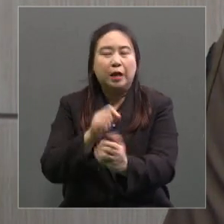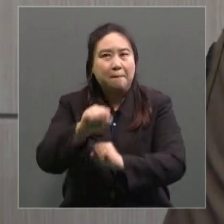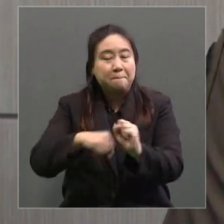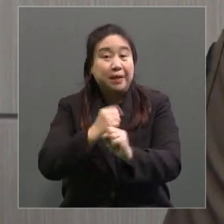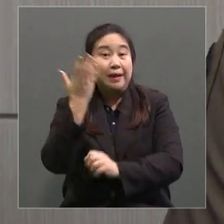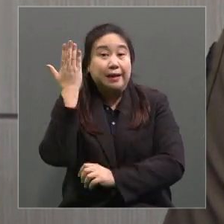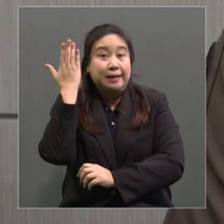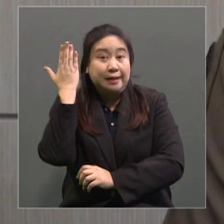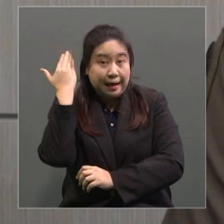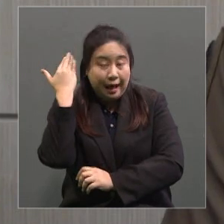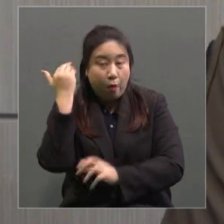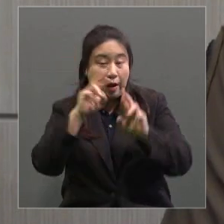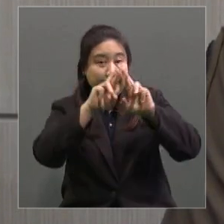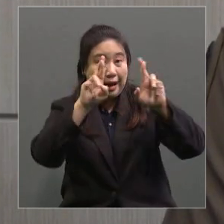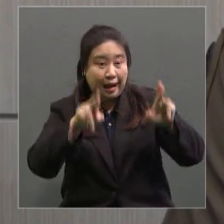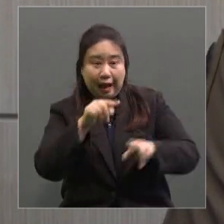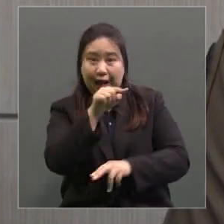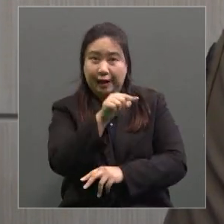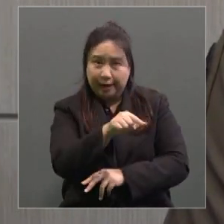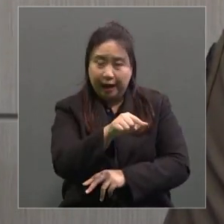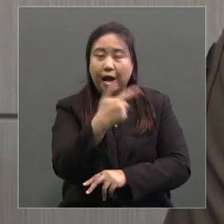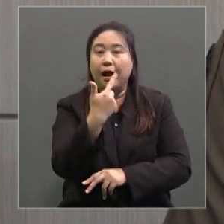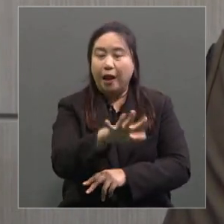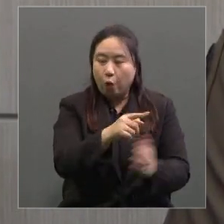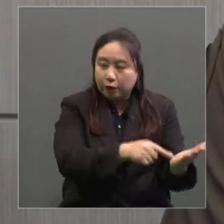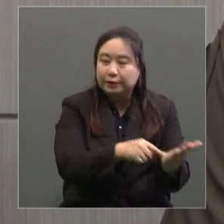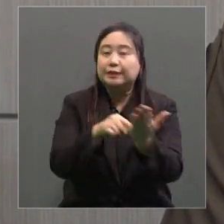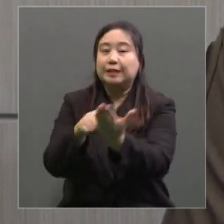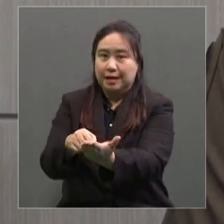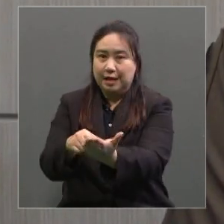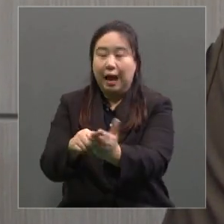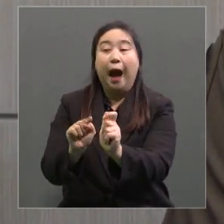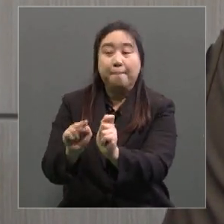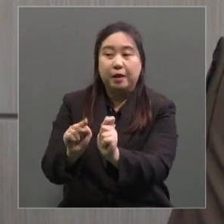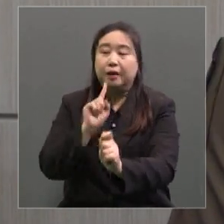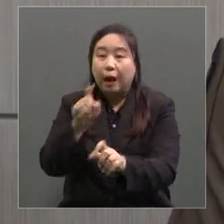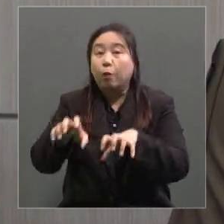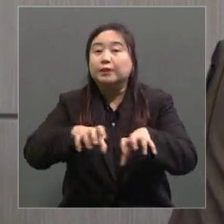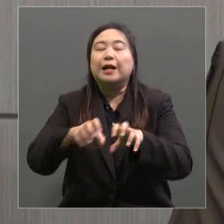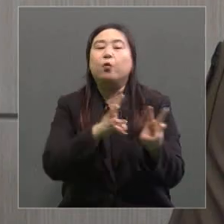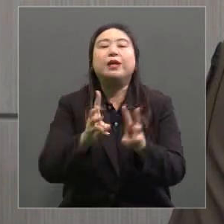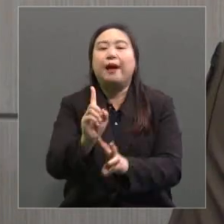านมากับทางร้านนะครับว่าแล้วก็นำเสนอกับไปทางอำเภอนะครับว่าจะดำเนินการอย่างไร